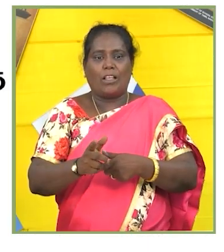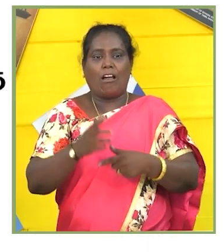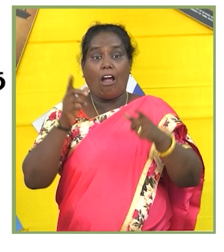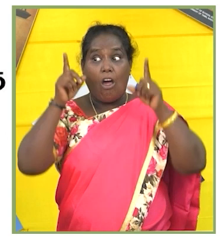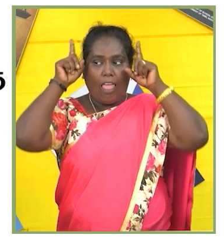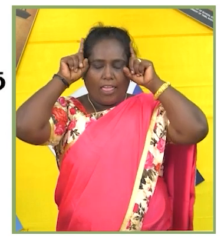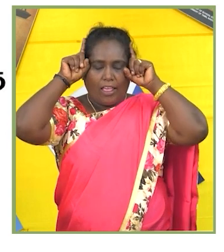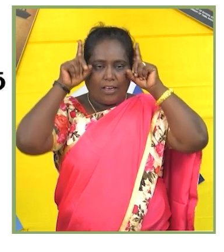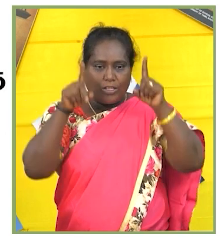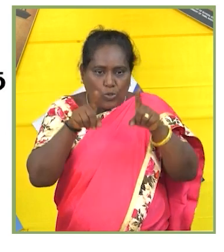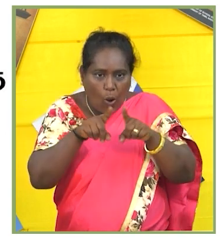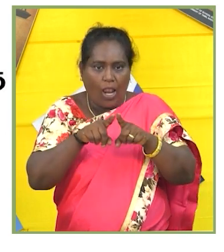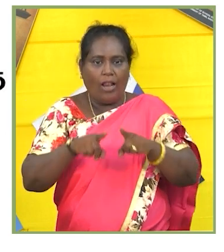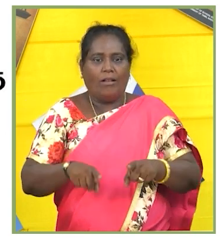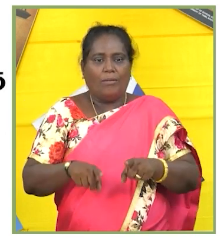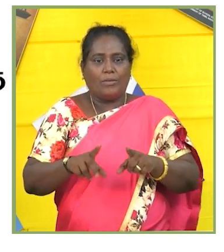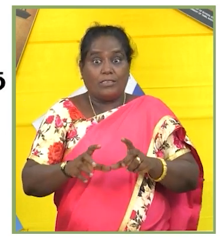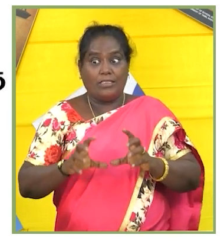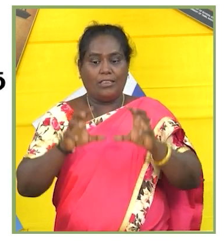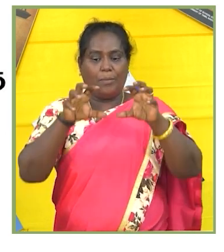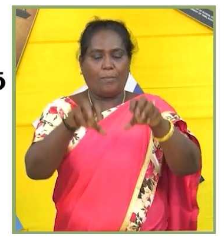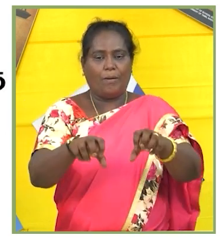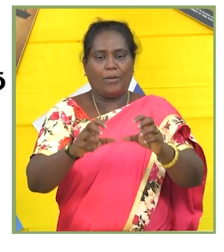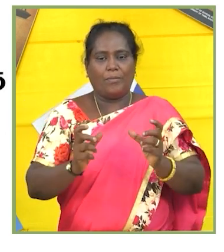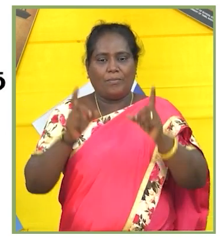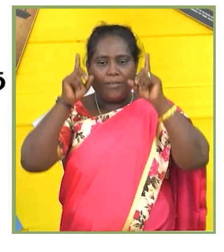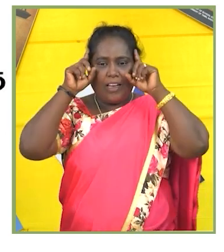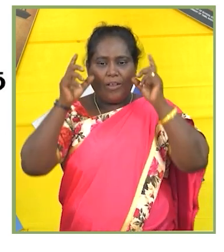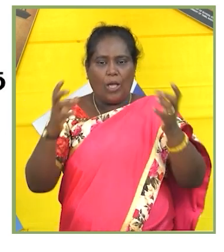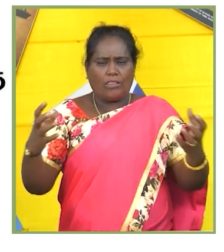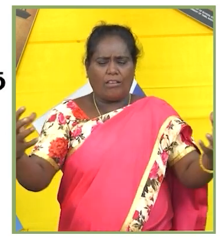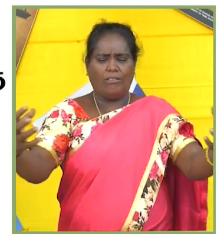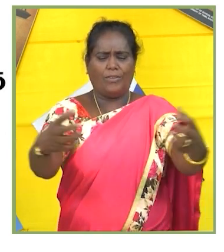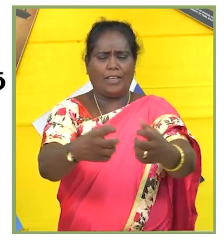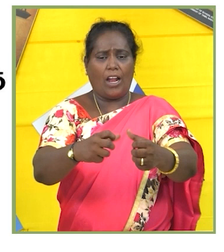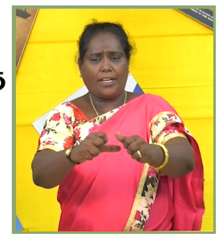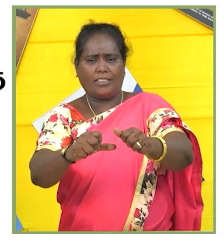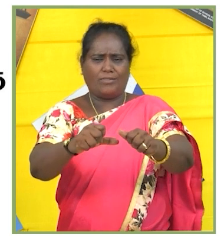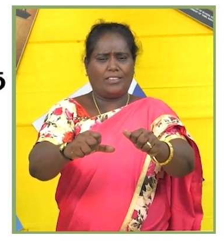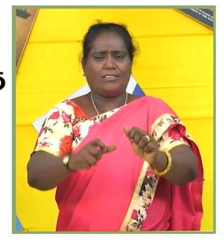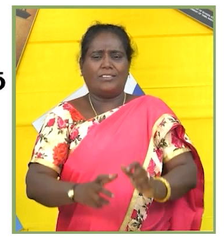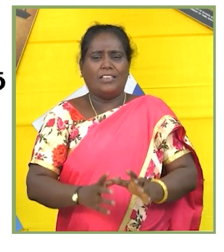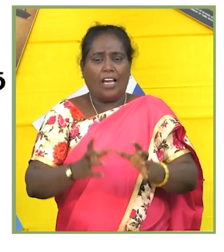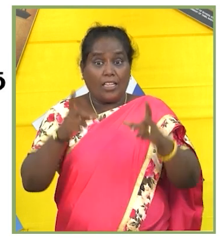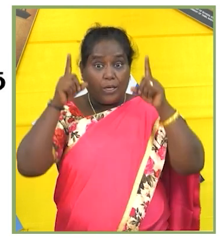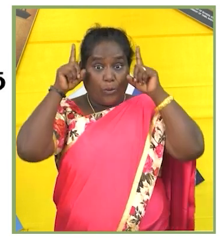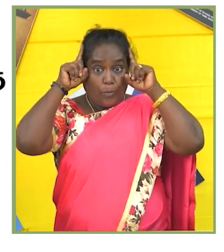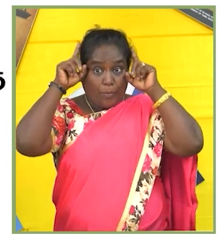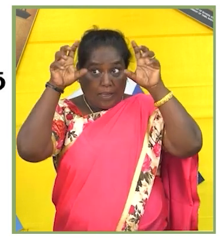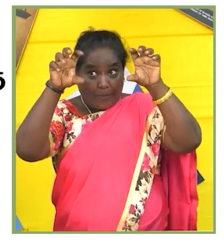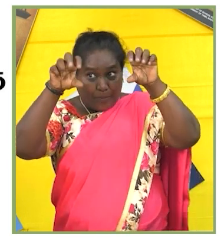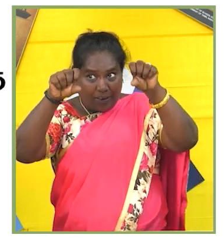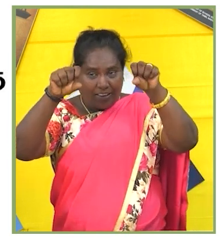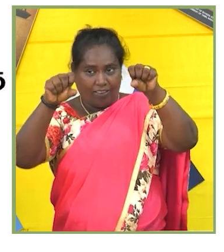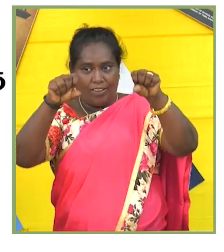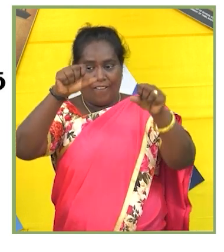சொல் காளையை குறிக்கும். ஏறு தழுவுதல் சீரிப்பாயும் காளைகளை தழுவி அடக்குவது அல்லது அதன் கொம்பினை